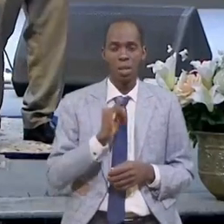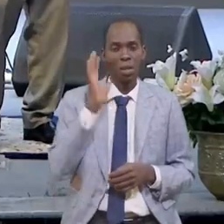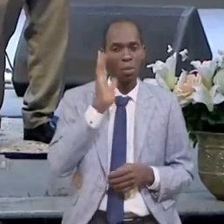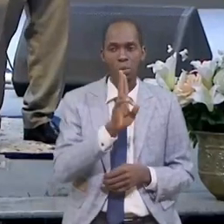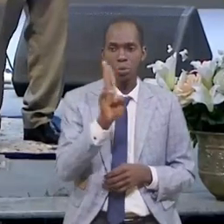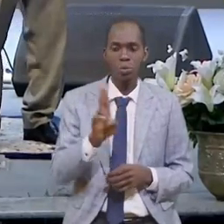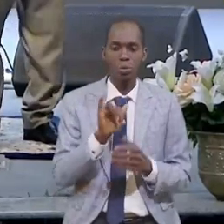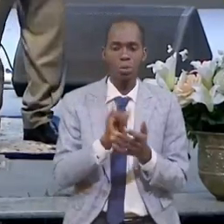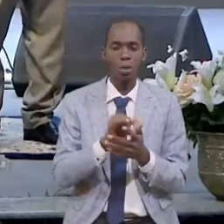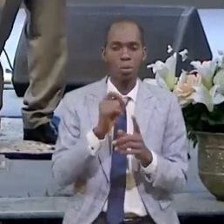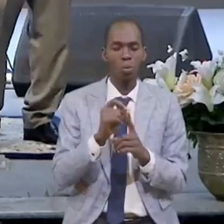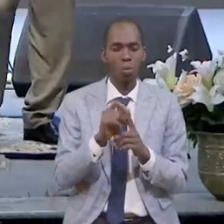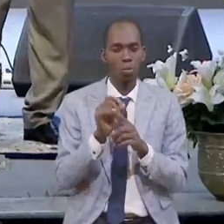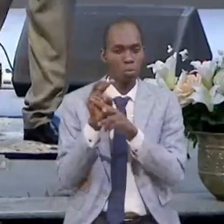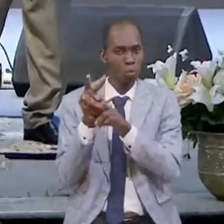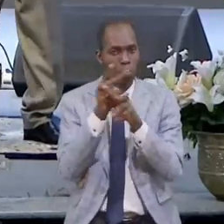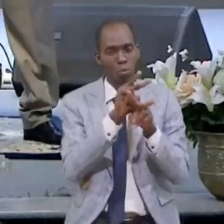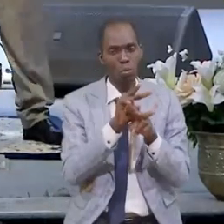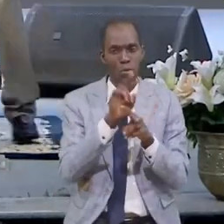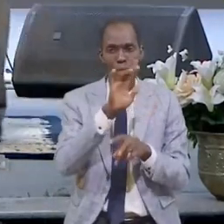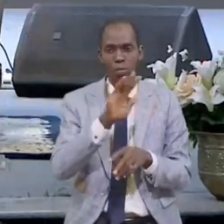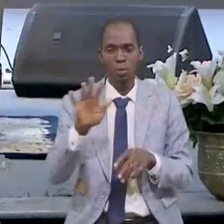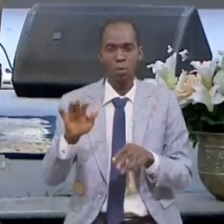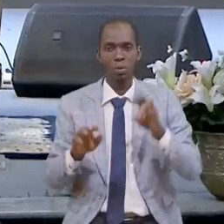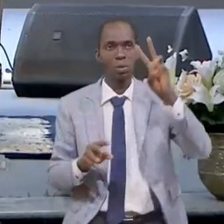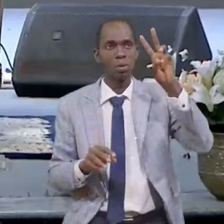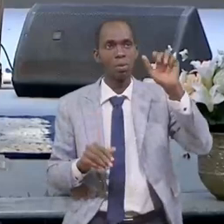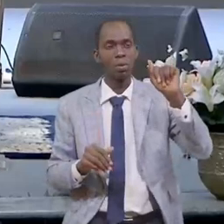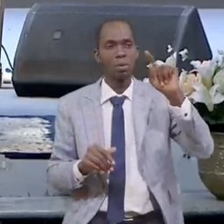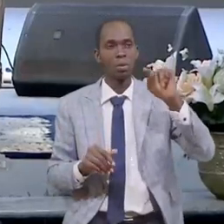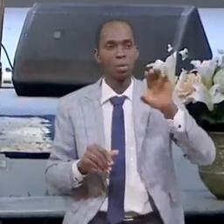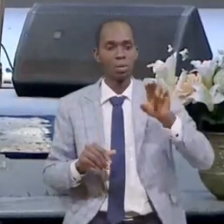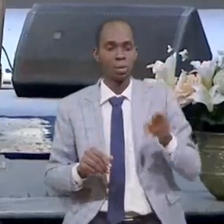Et je vais utiliser les lettres du mot veiller